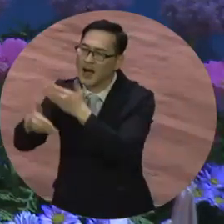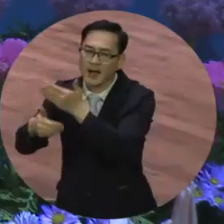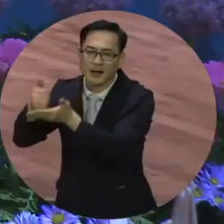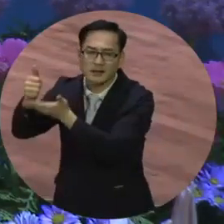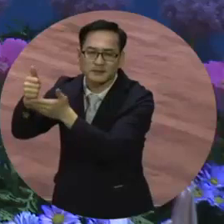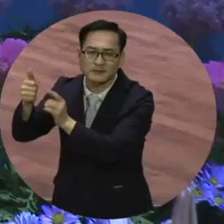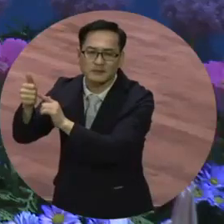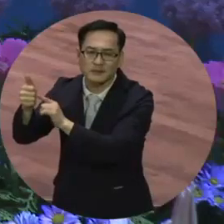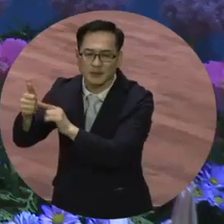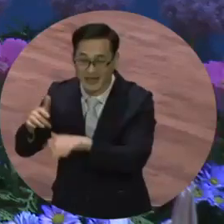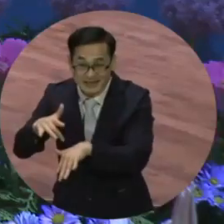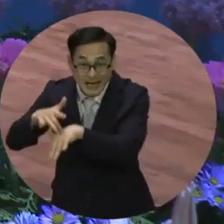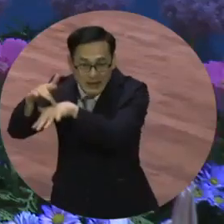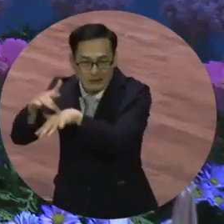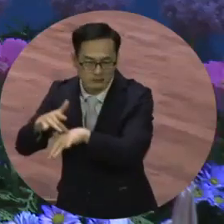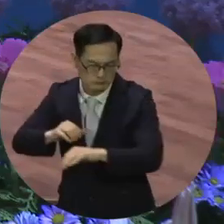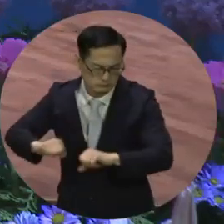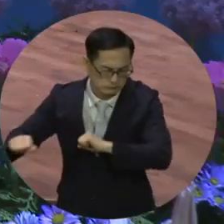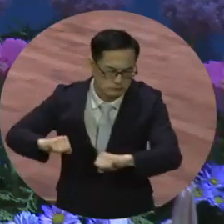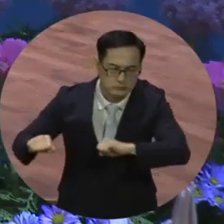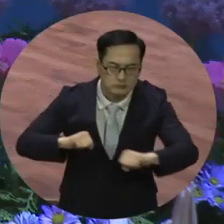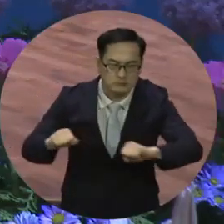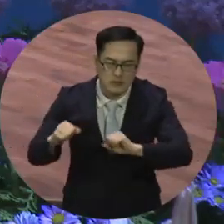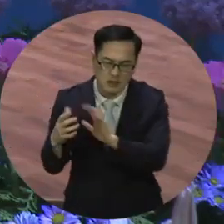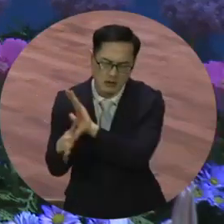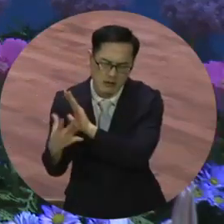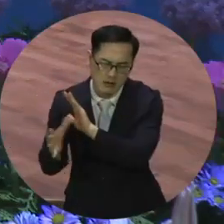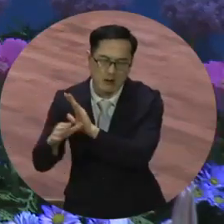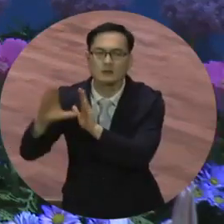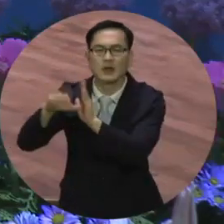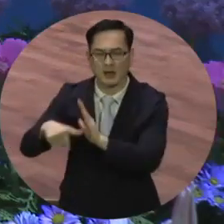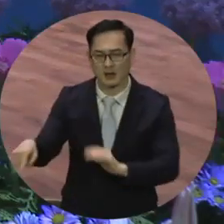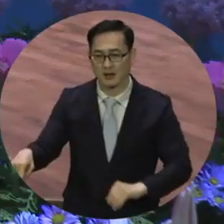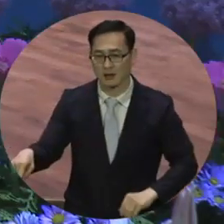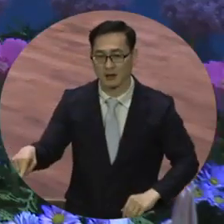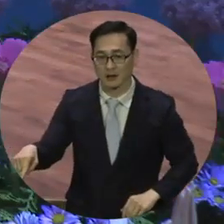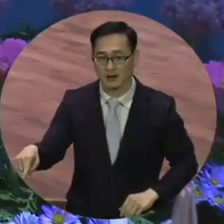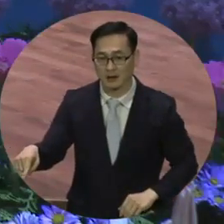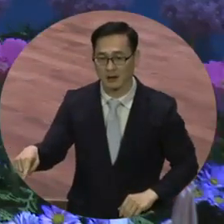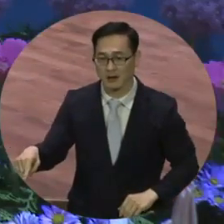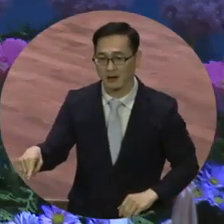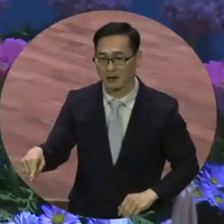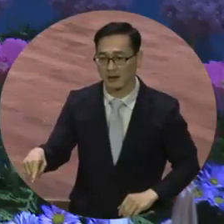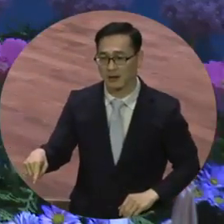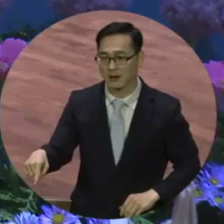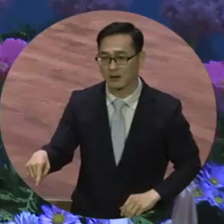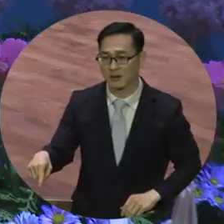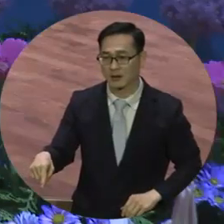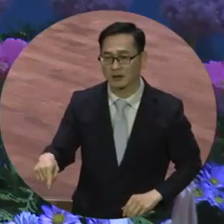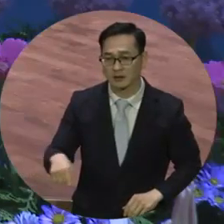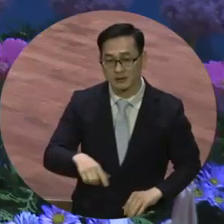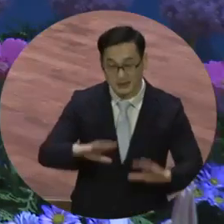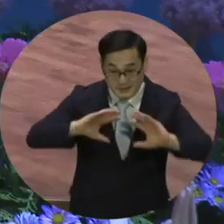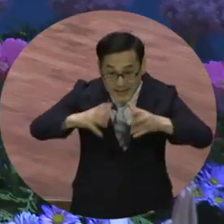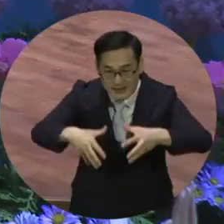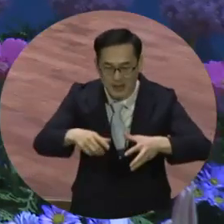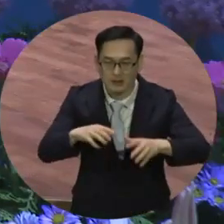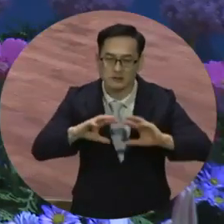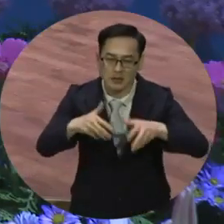없어지는 시대입니다. 말로 다 할 수 없는 여러 가지 지금 없는